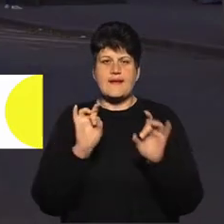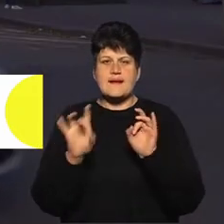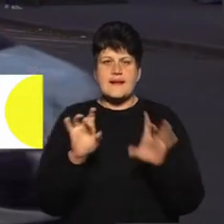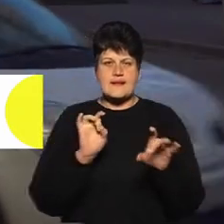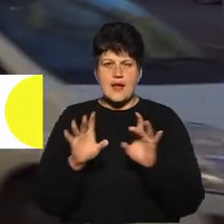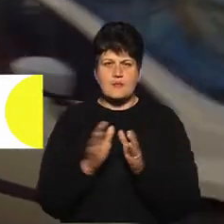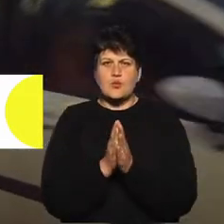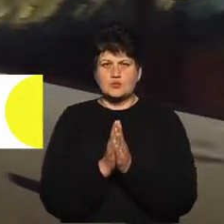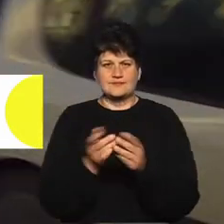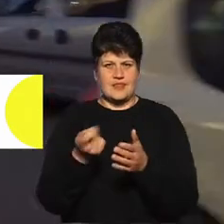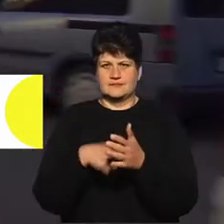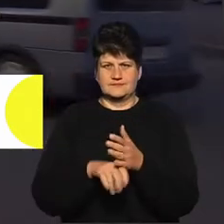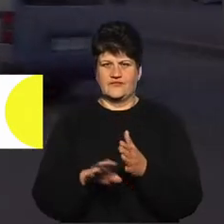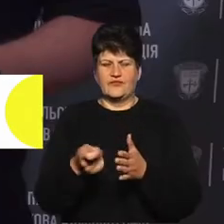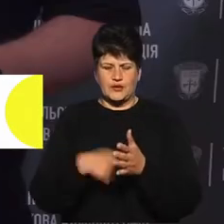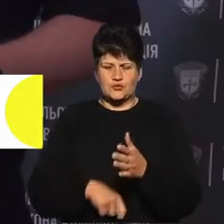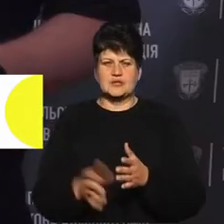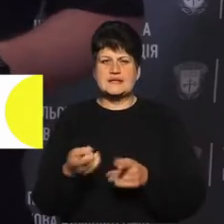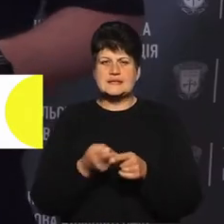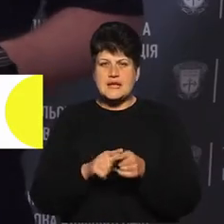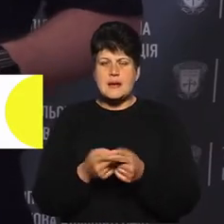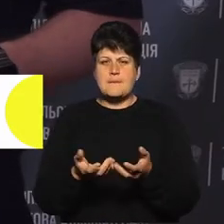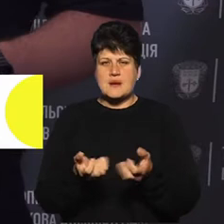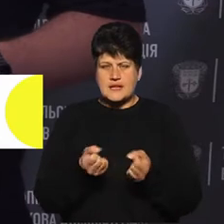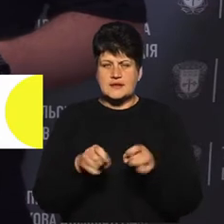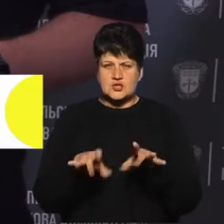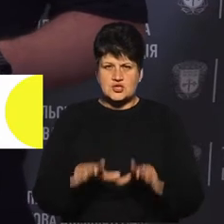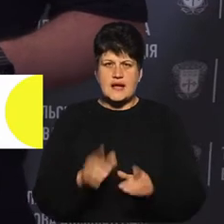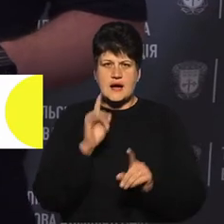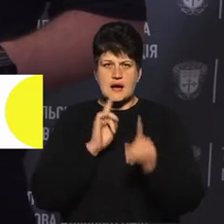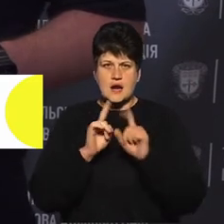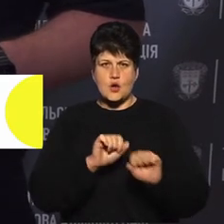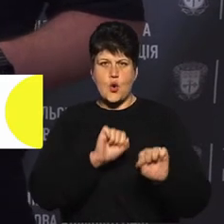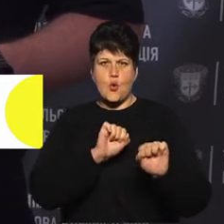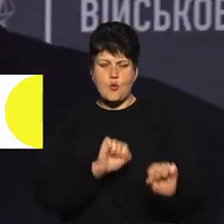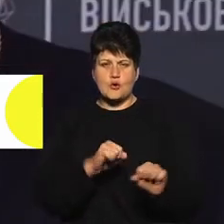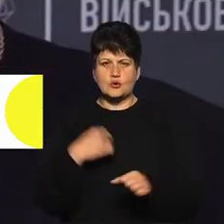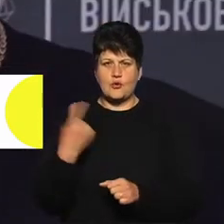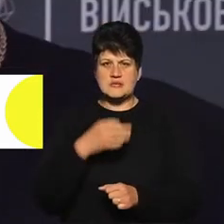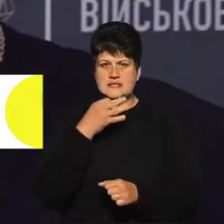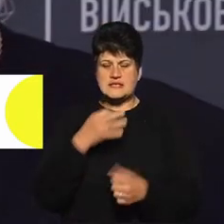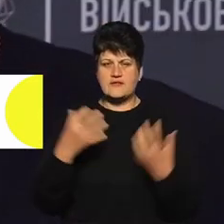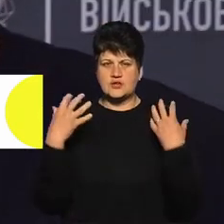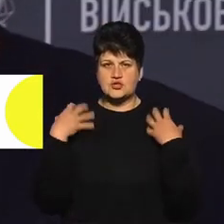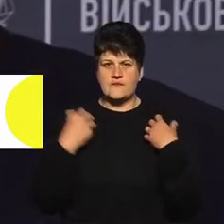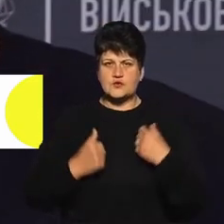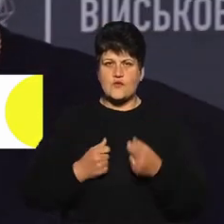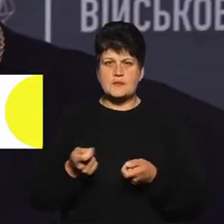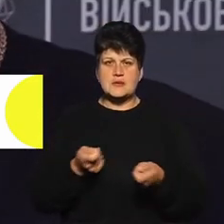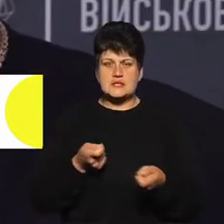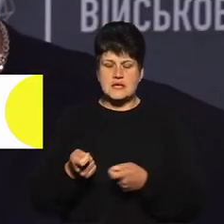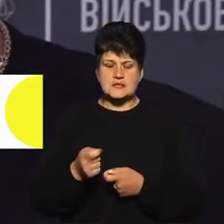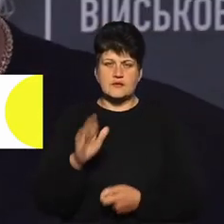не вмикатимуть. Таке рішення прийняли на Раді оборони області, розповів начальник обласної військової адміністрації Володимир Труш. За його словами,